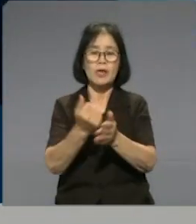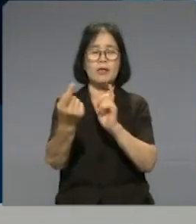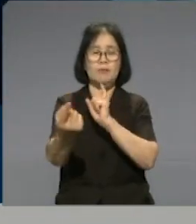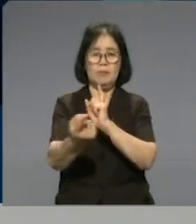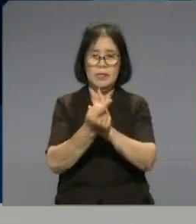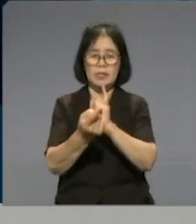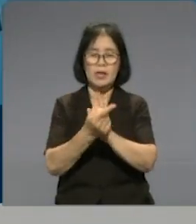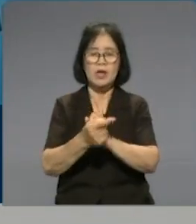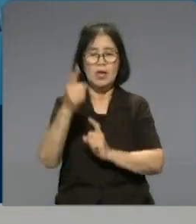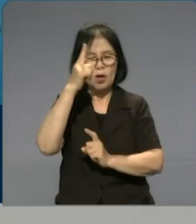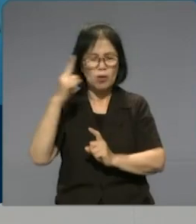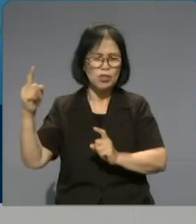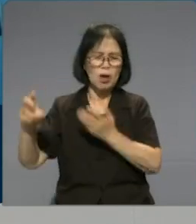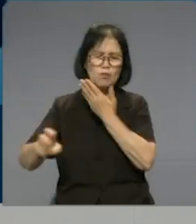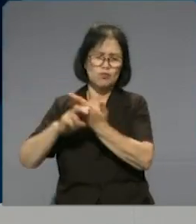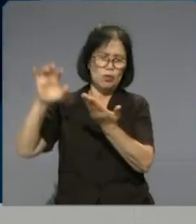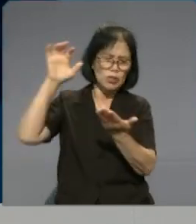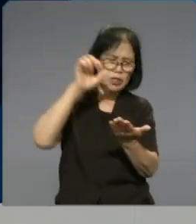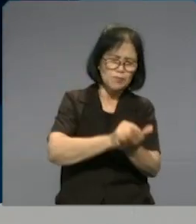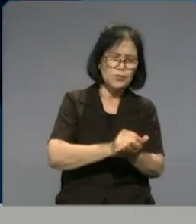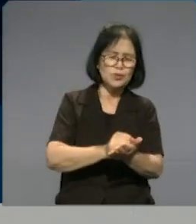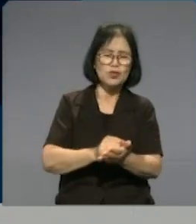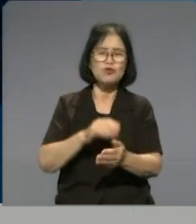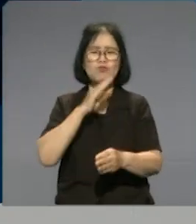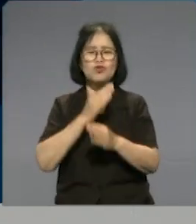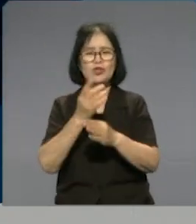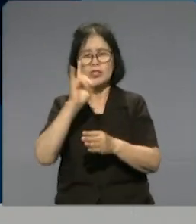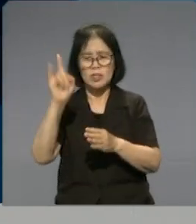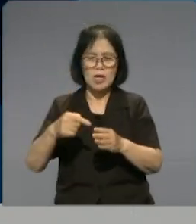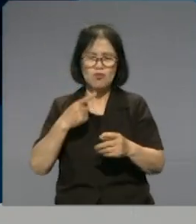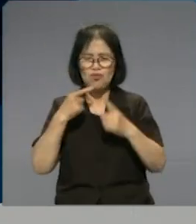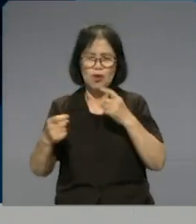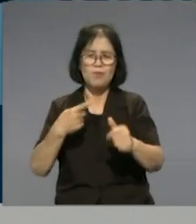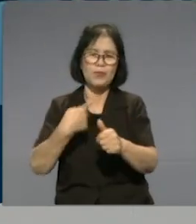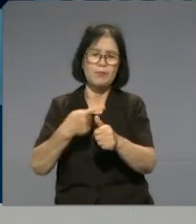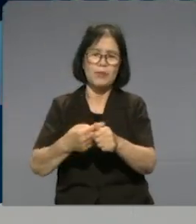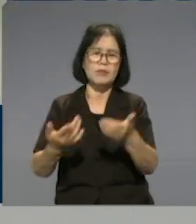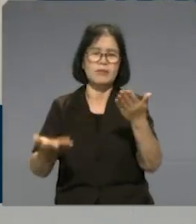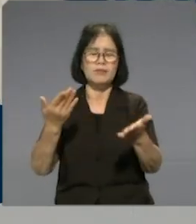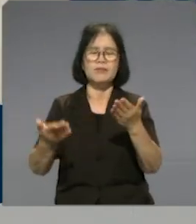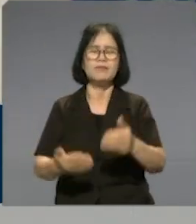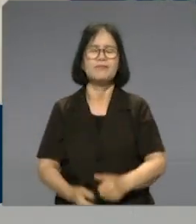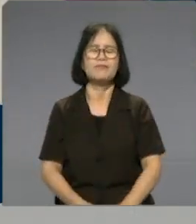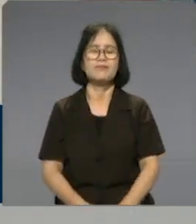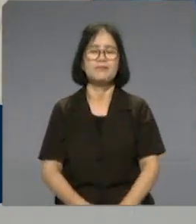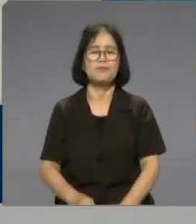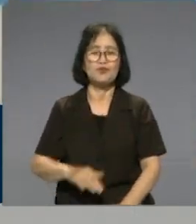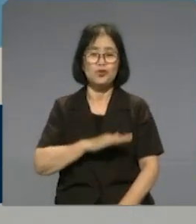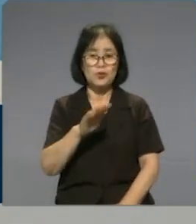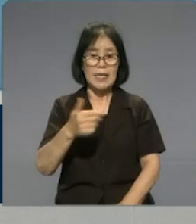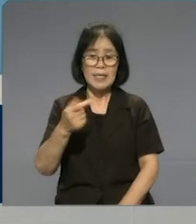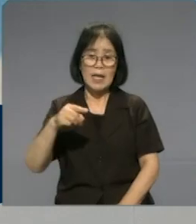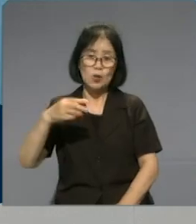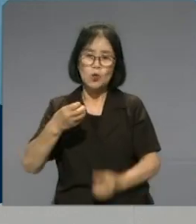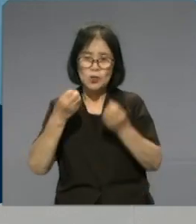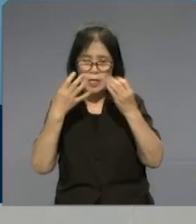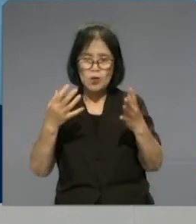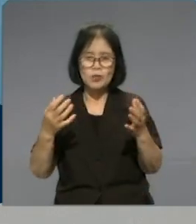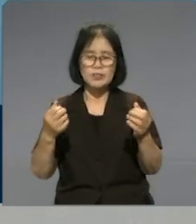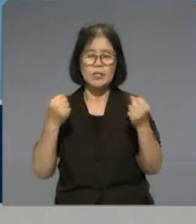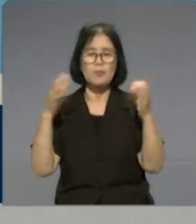만나 러시아의 불법 침략, 북핵 위협을 비판하며 한 목소리를 냈습니다. 우리와 나토 간 새로운 협력